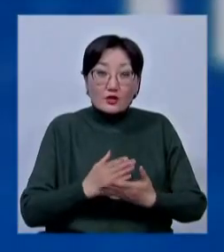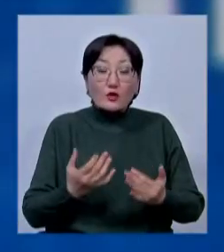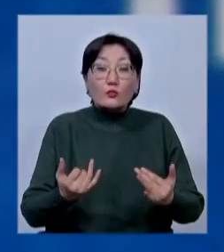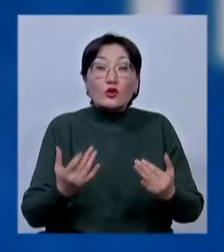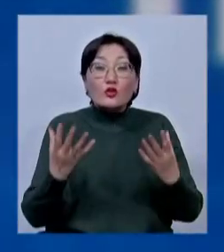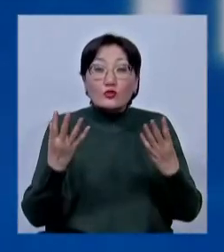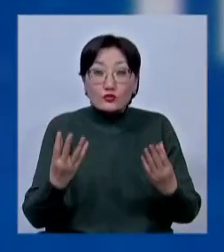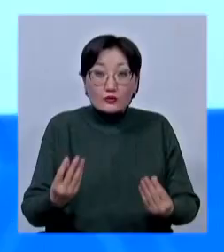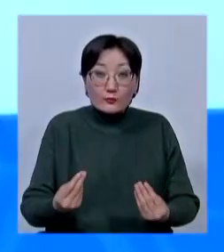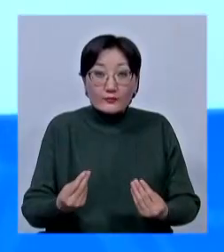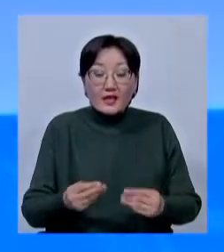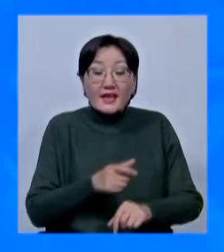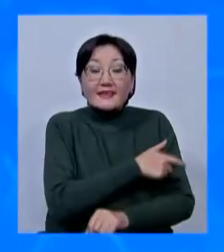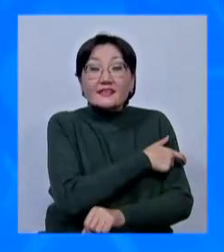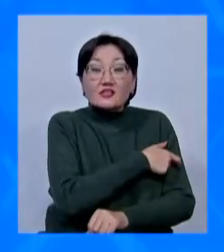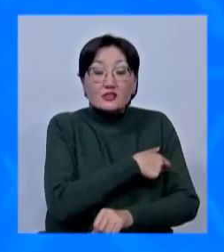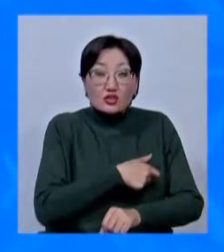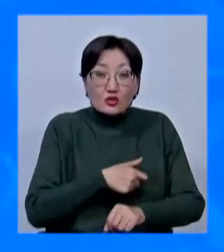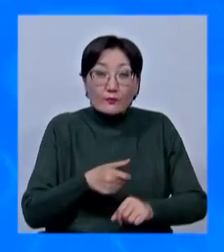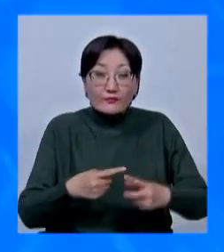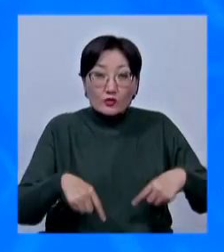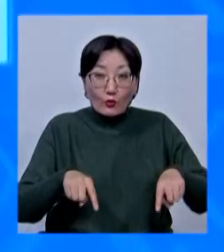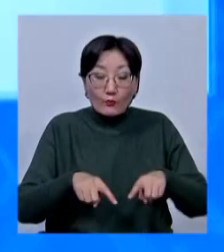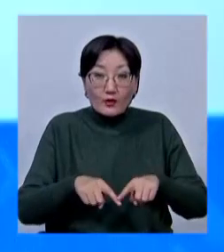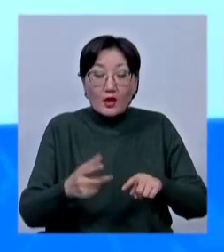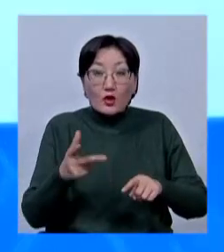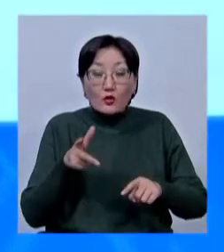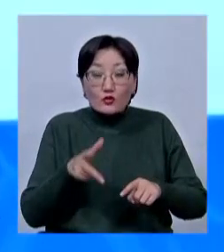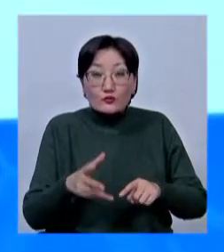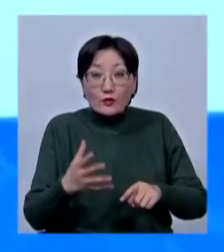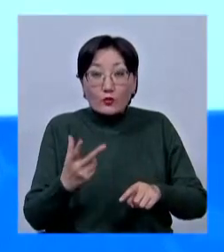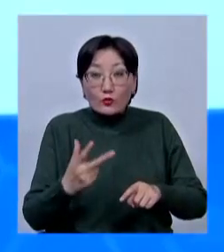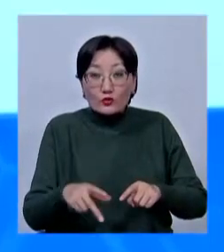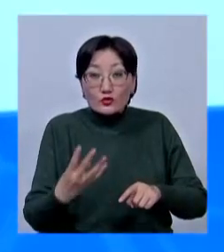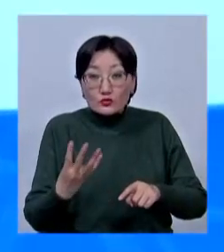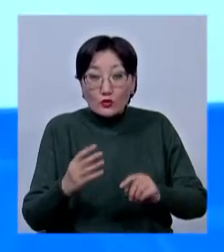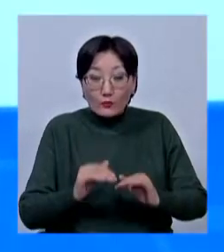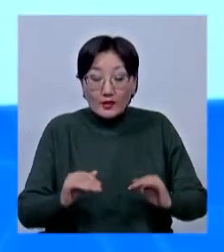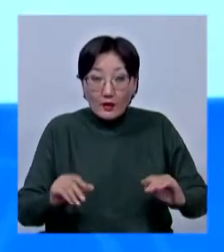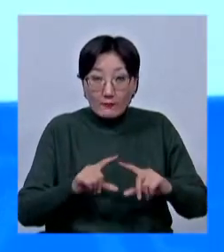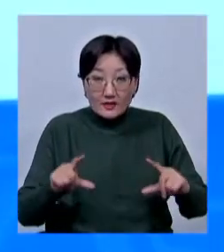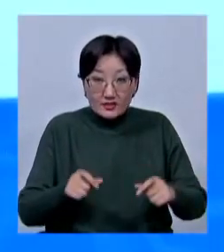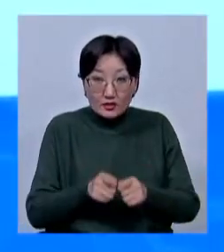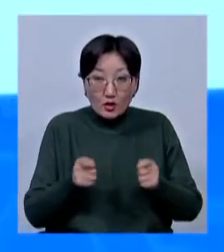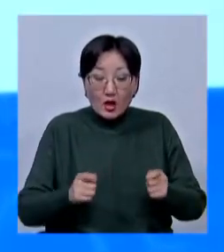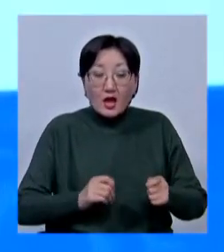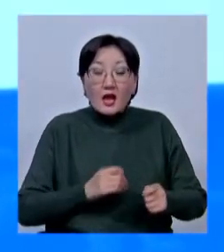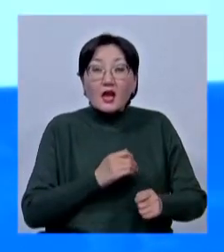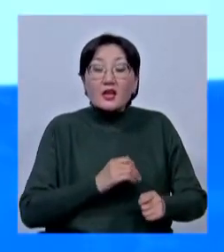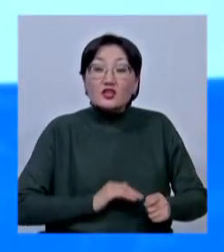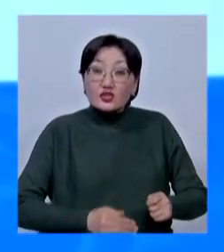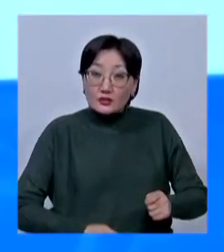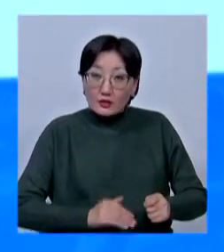Бүгінгі таңда кезекші топ 3034 балабақшада ашылған, жекеменшік және